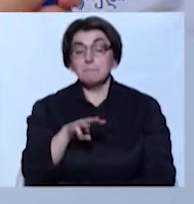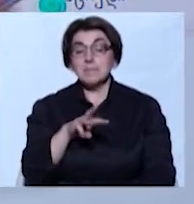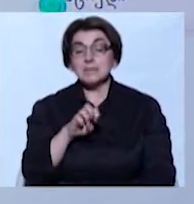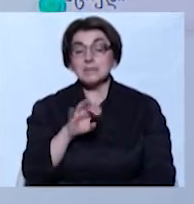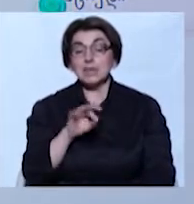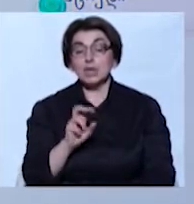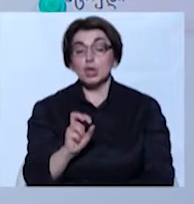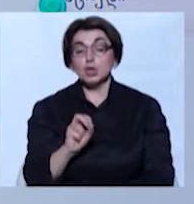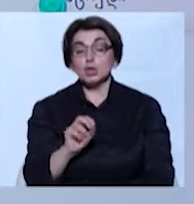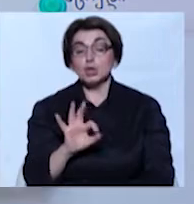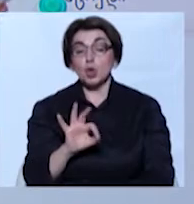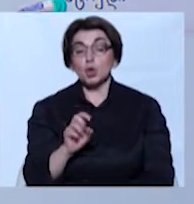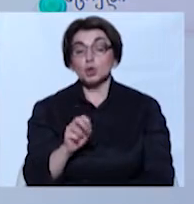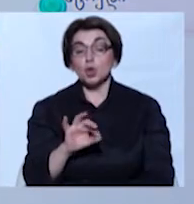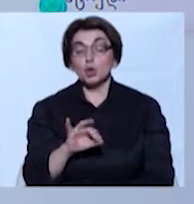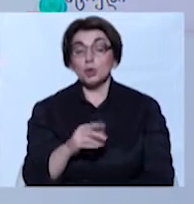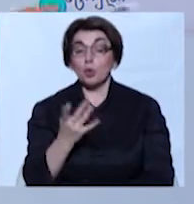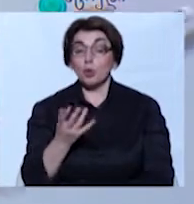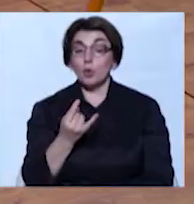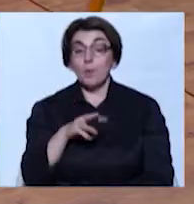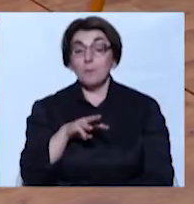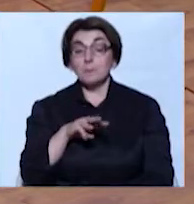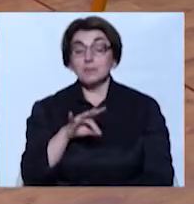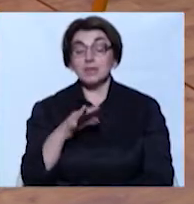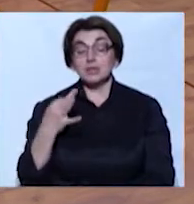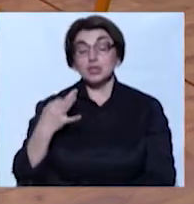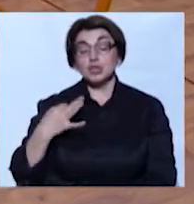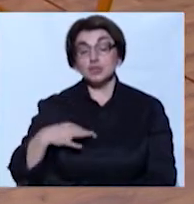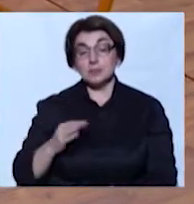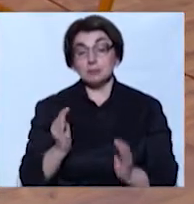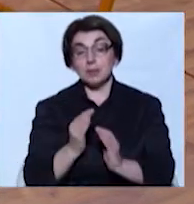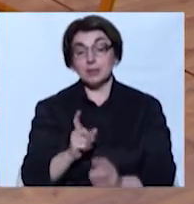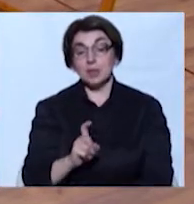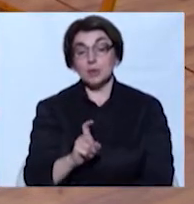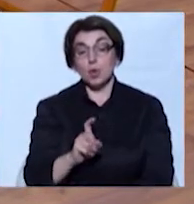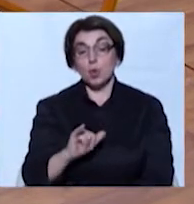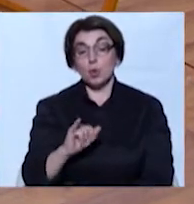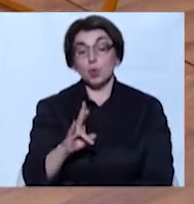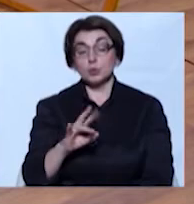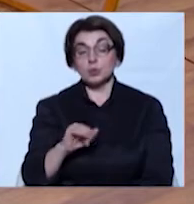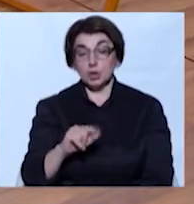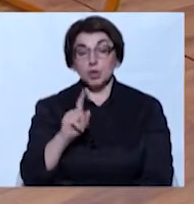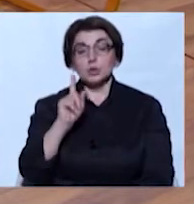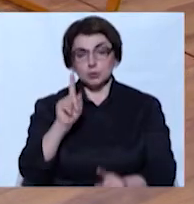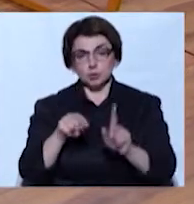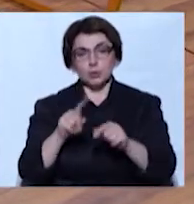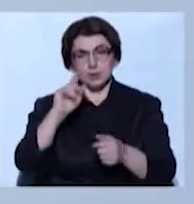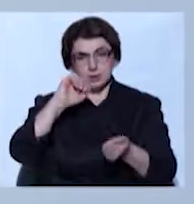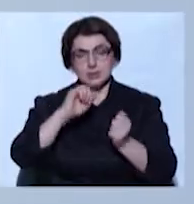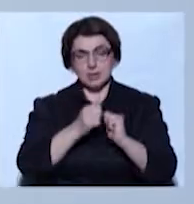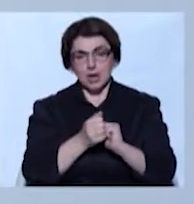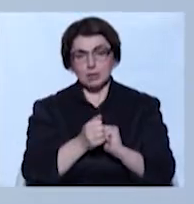ნაშიერი ჩოჩორია, ხოლო ტრედის ნაშიერს ხუნდი ჰქვია. შეიძლება ზოგიერთ თქვენგანს ეს გახსოვთ